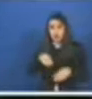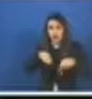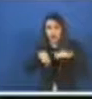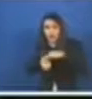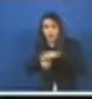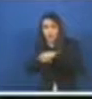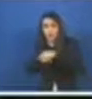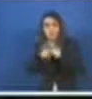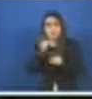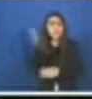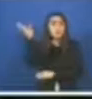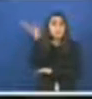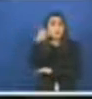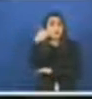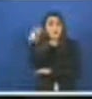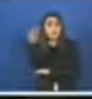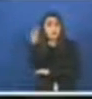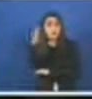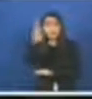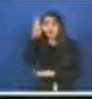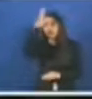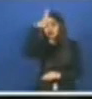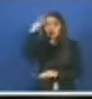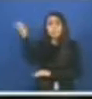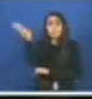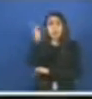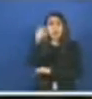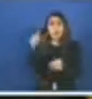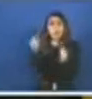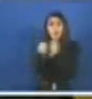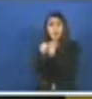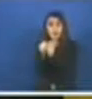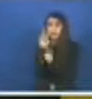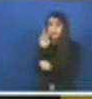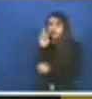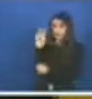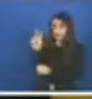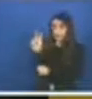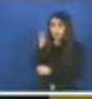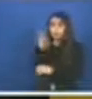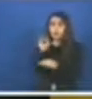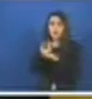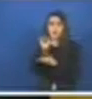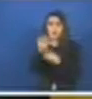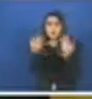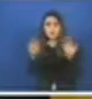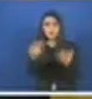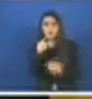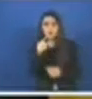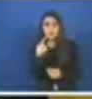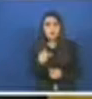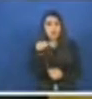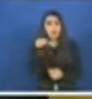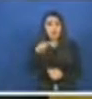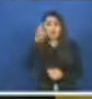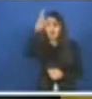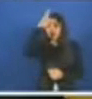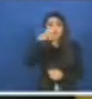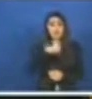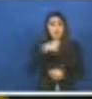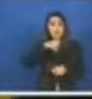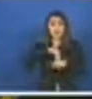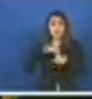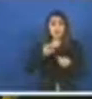altında bir bayrağın Irak bayrağı ile birlikte asıldığı görülmüş ve yaşanmıştır. Bu Irak'ın kendi